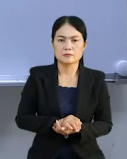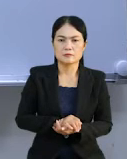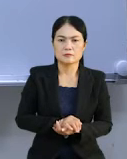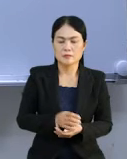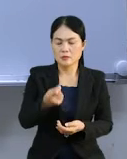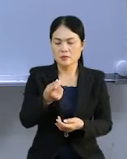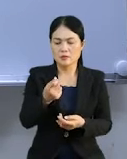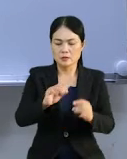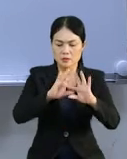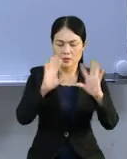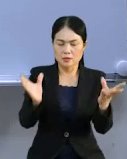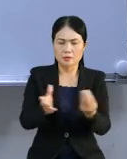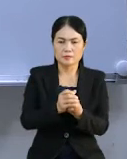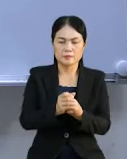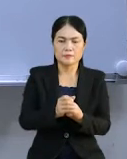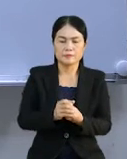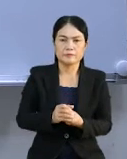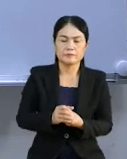xa rốc